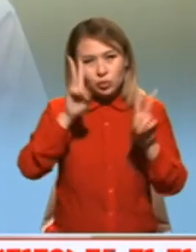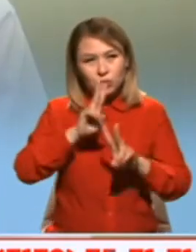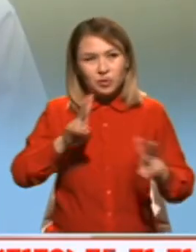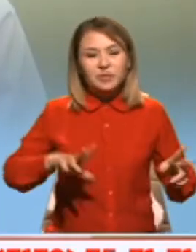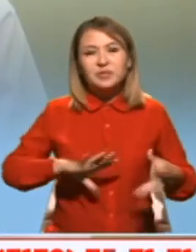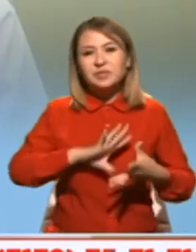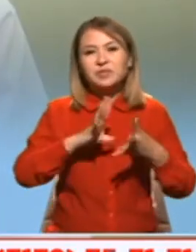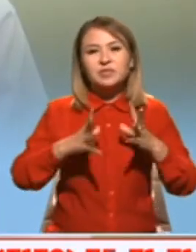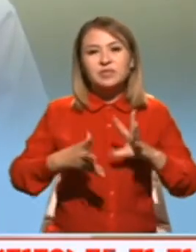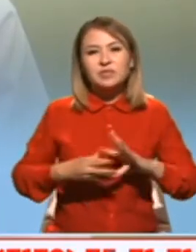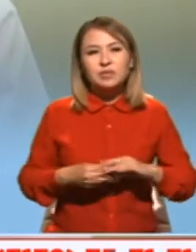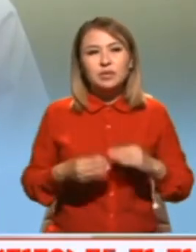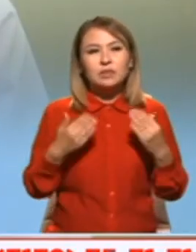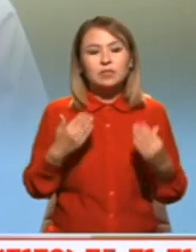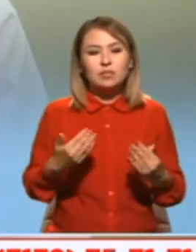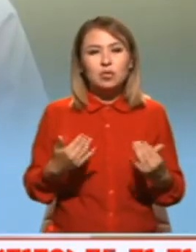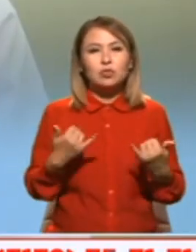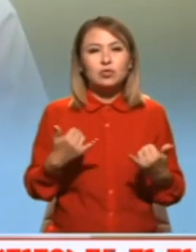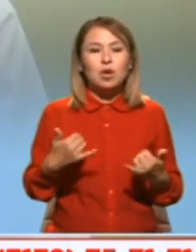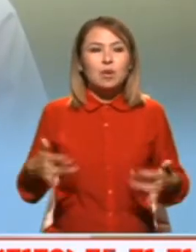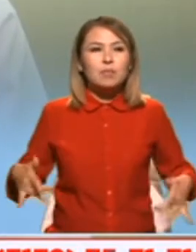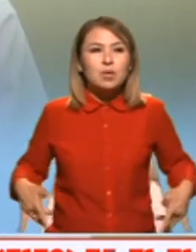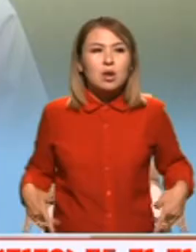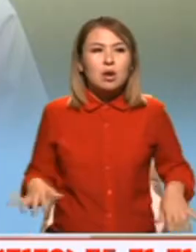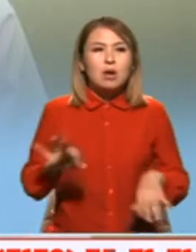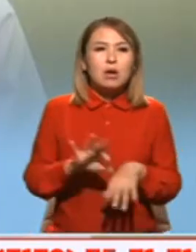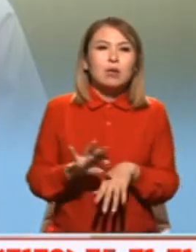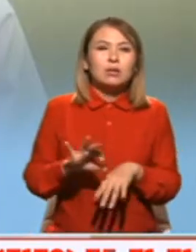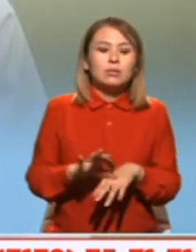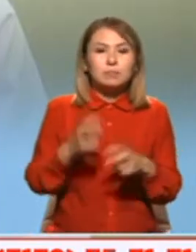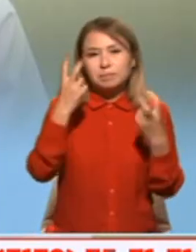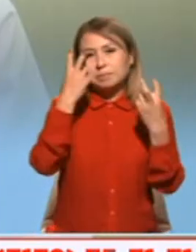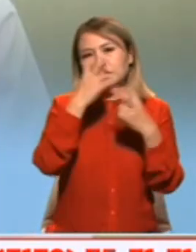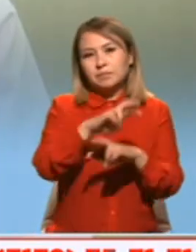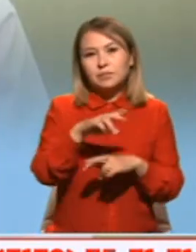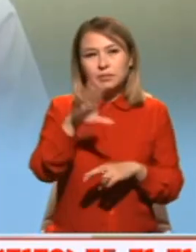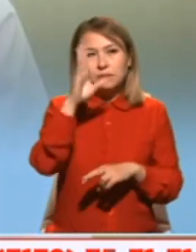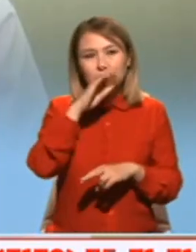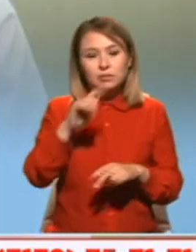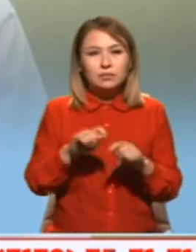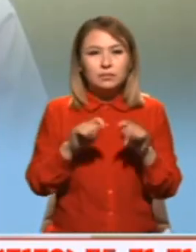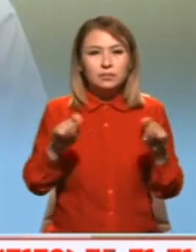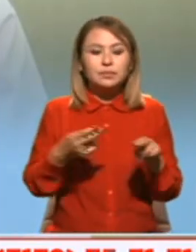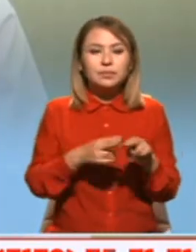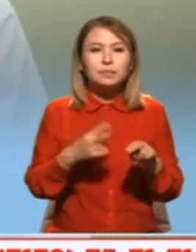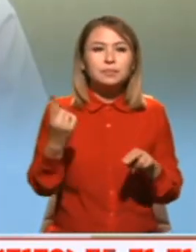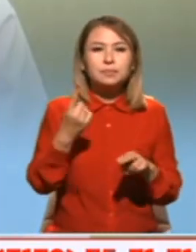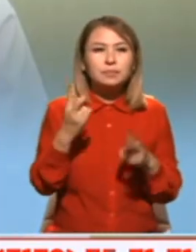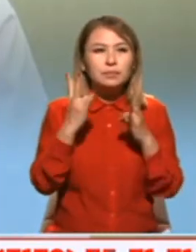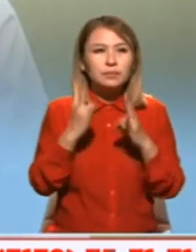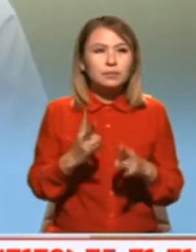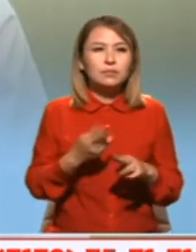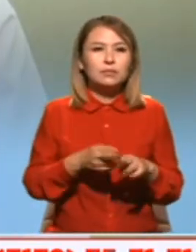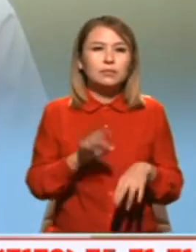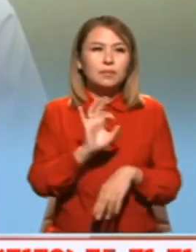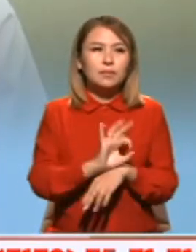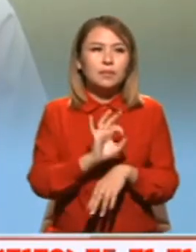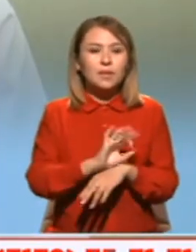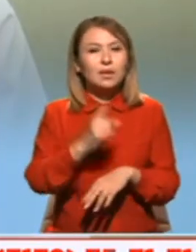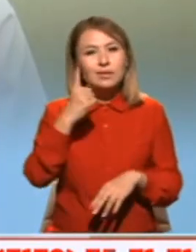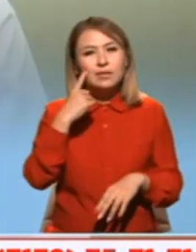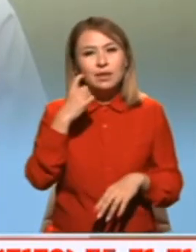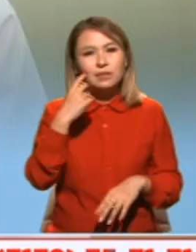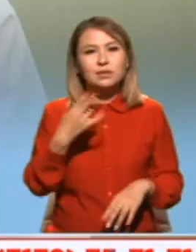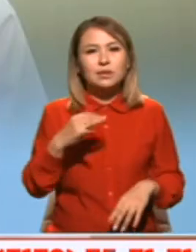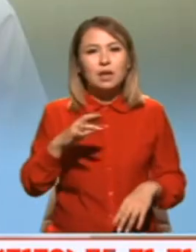да өз әсерін тигізеді. Бүйрек аурулары көбінесе білінбей жүріп пайда болады. Бүйректің бірінші зақымдайтын ауру қант диабеті